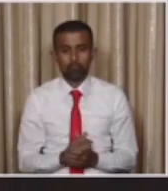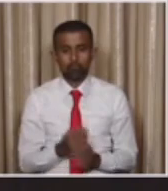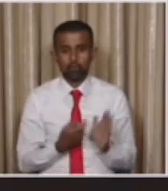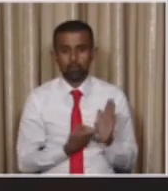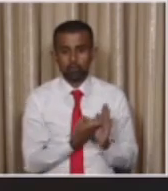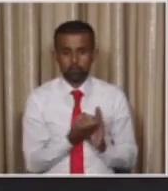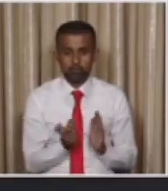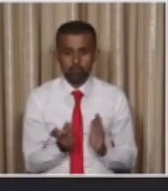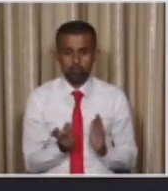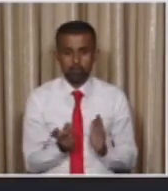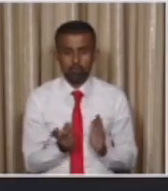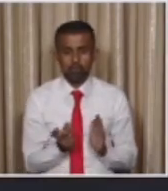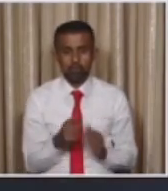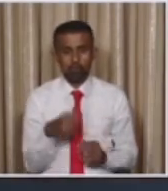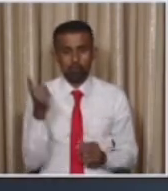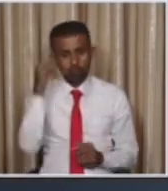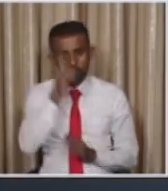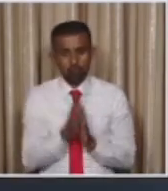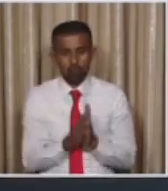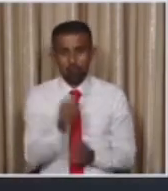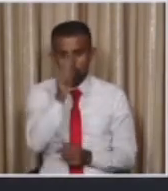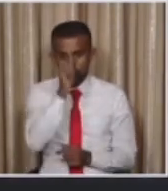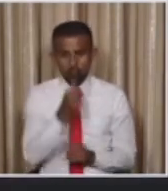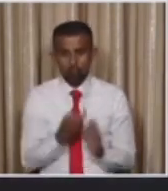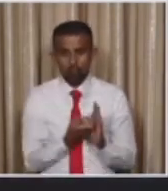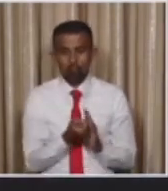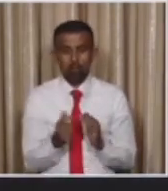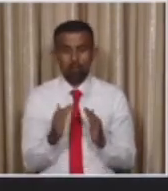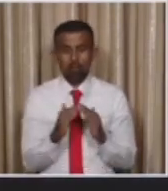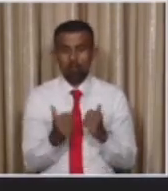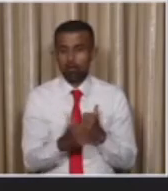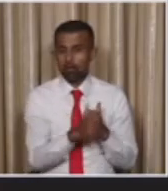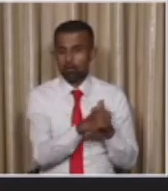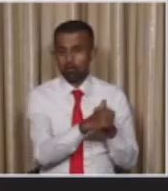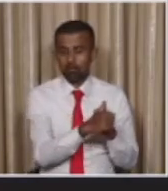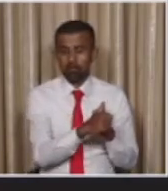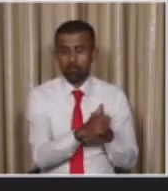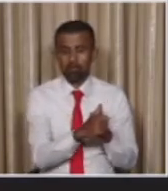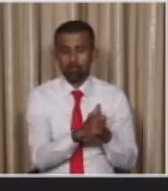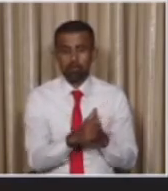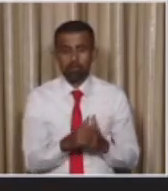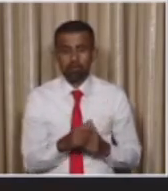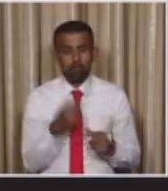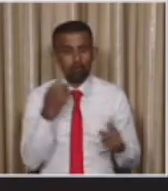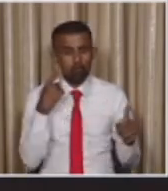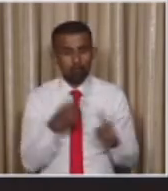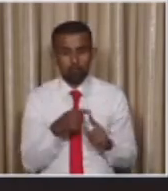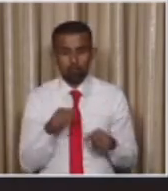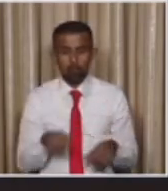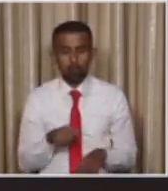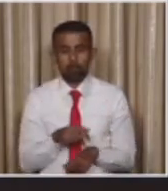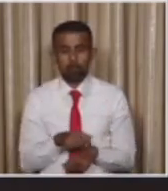අනවසර ඒ අන්‍යාගමිකයින් අනවසර ඉදිකිරීම්, ඒ වගේම නැත්නම් ඓතිහාසිකම් කිරීම සම්බන්ධයෙන් මේ වන